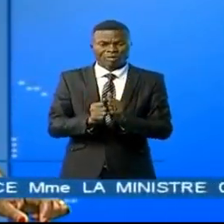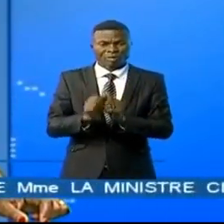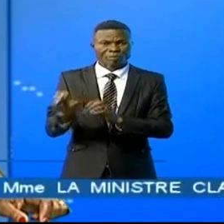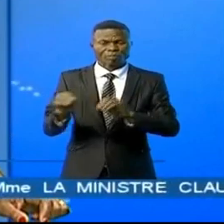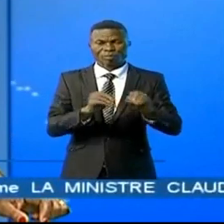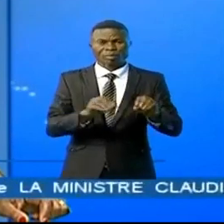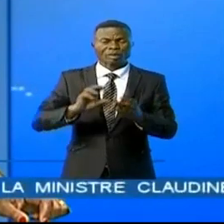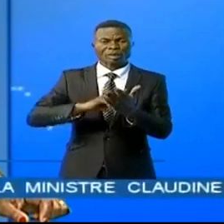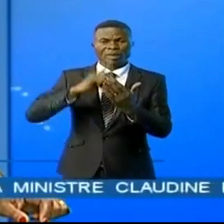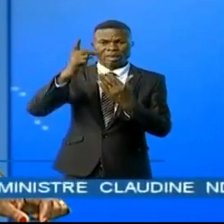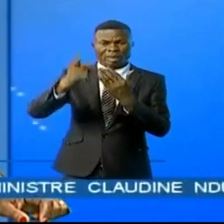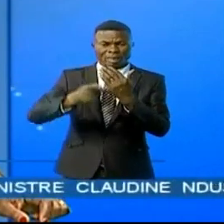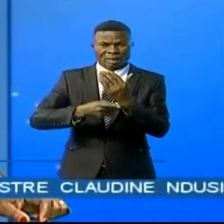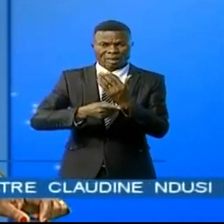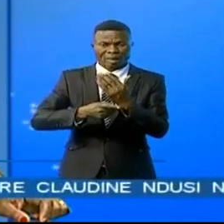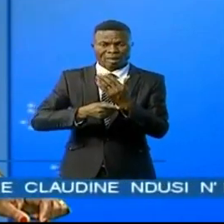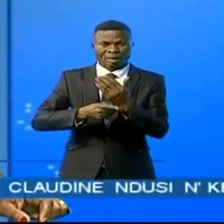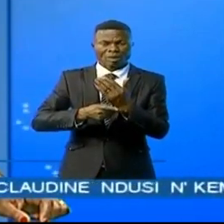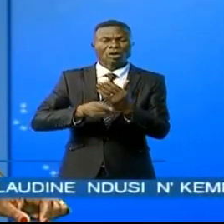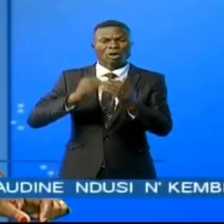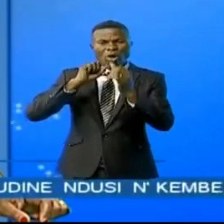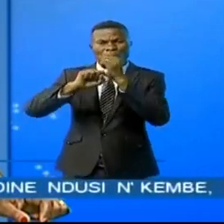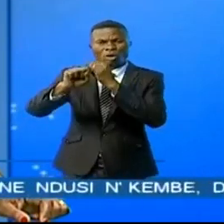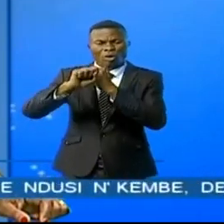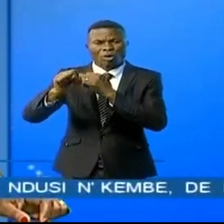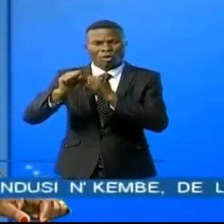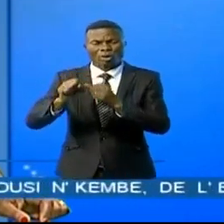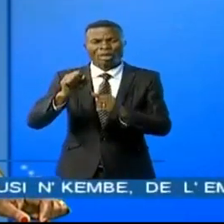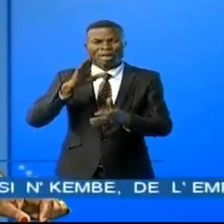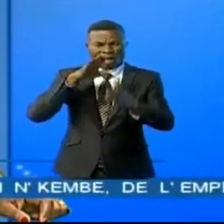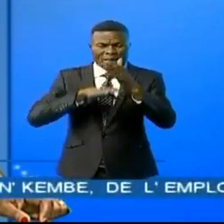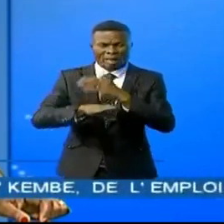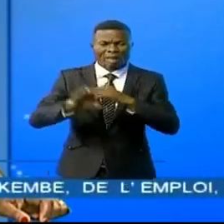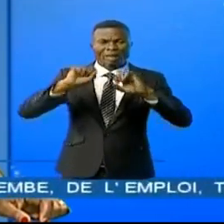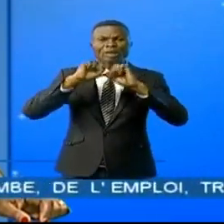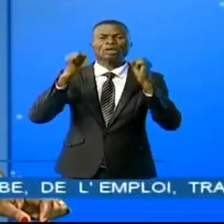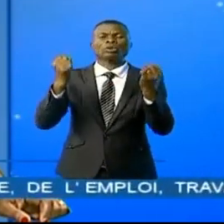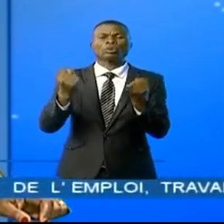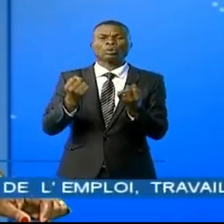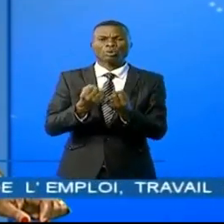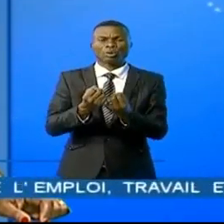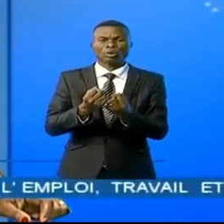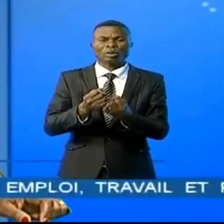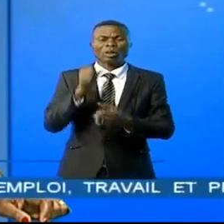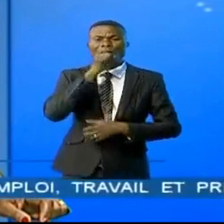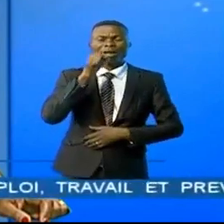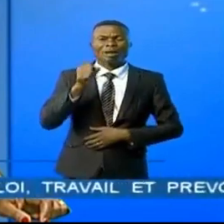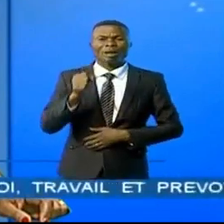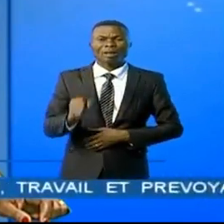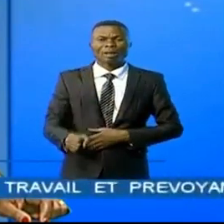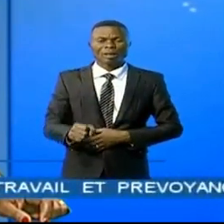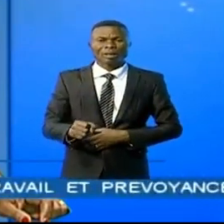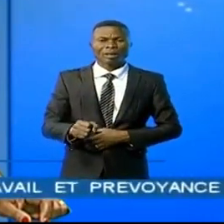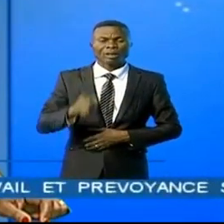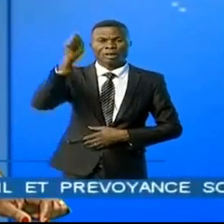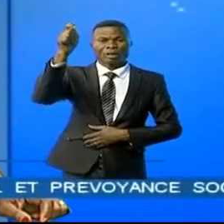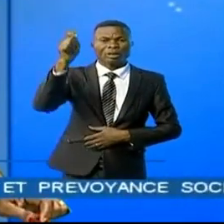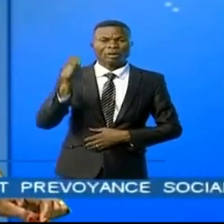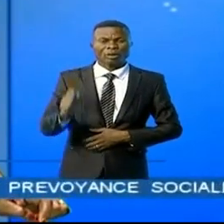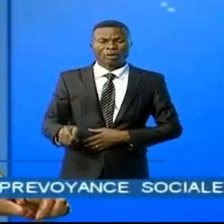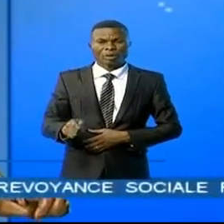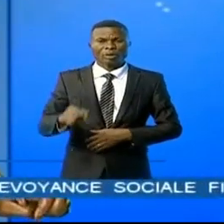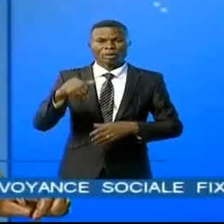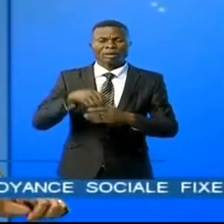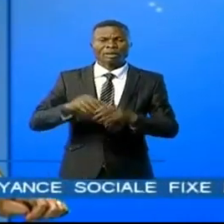du programme de démobilisation et réinsertion sociale des anciens militaires dans